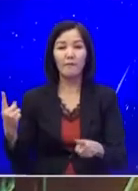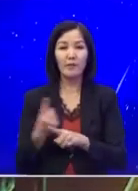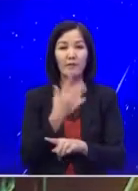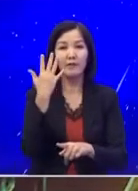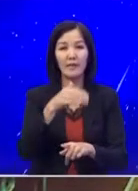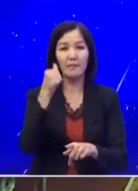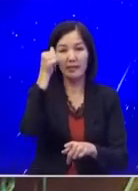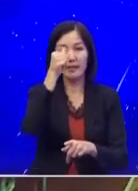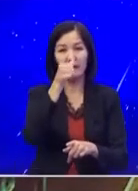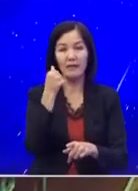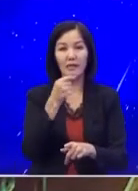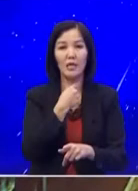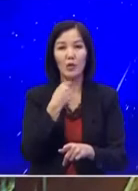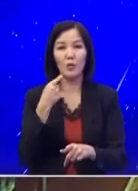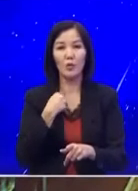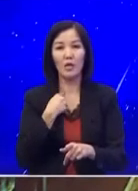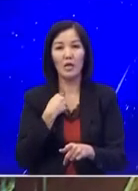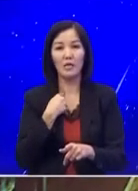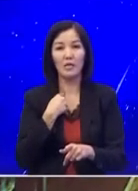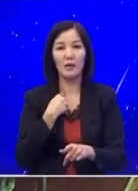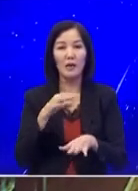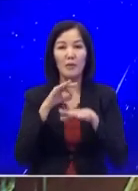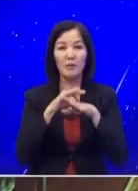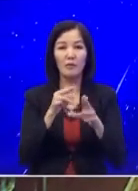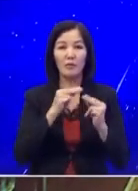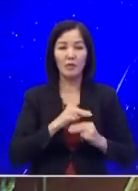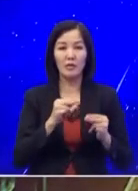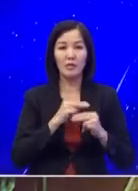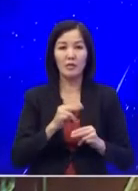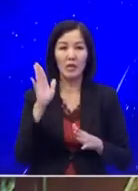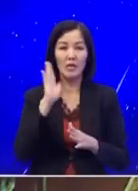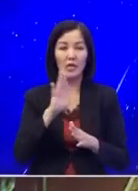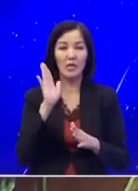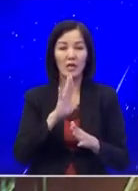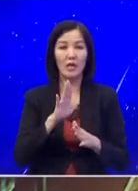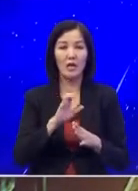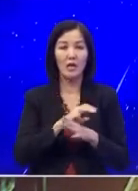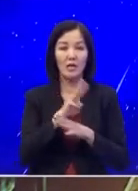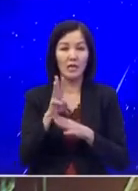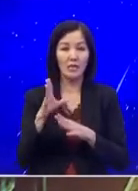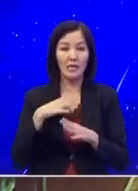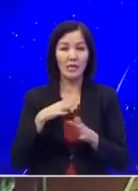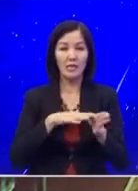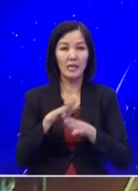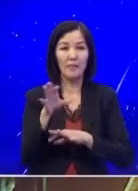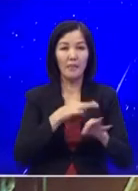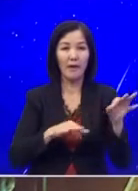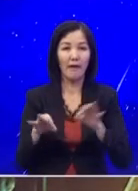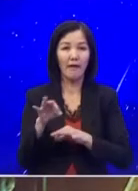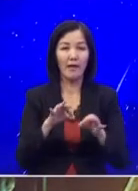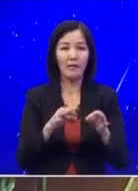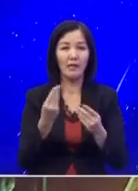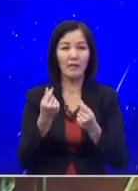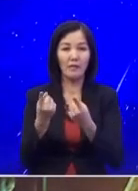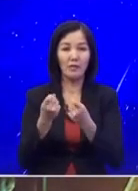Впервые за полвека на талдыкурганских очистных сооружениях проводятся работы по гидроизоляции. Реализация проекта осуществляется в рамках